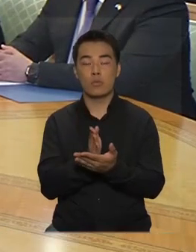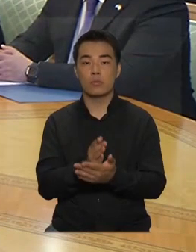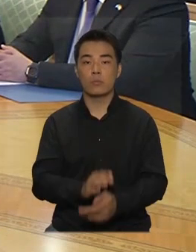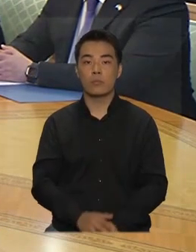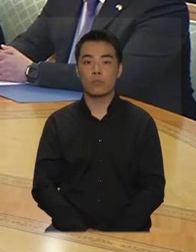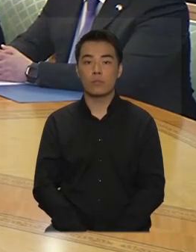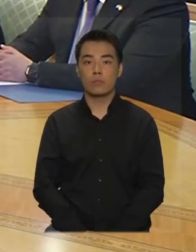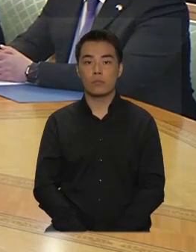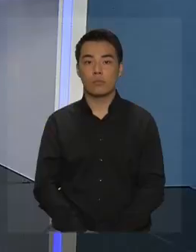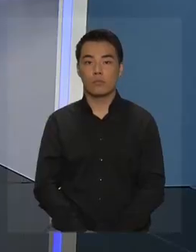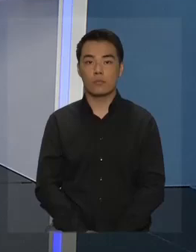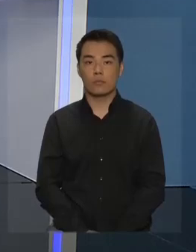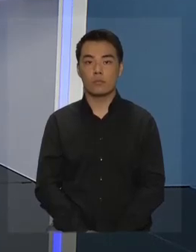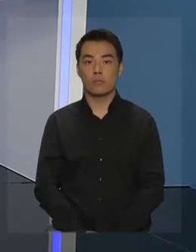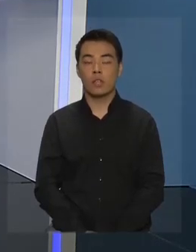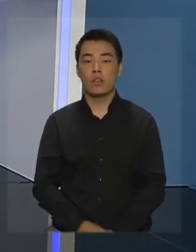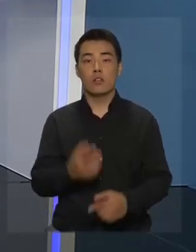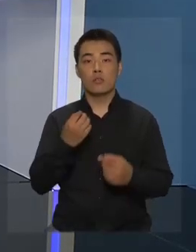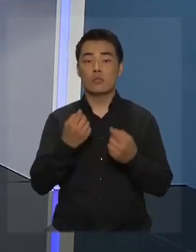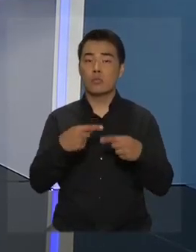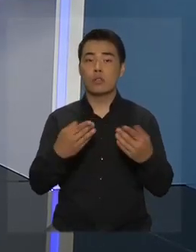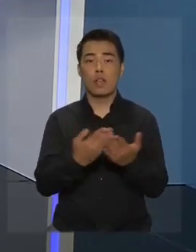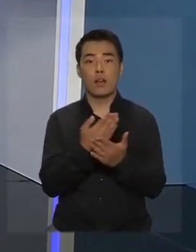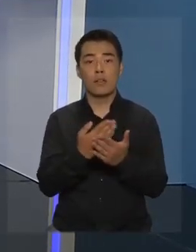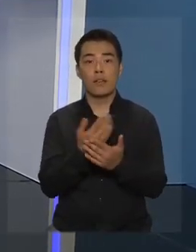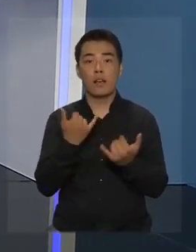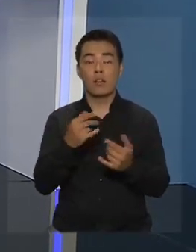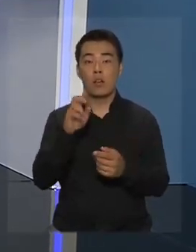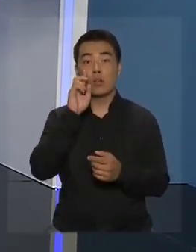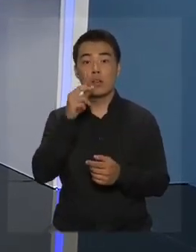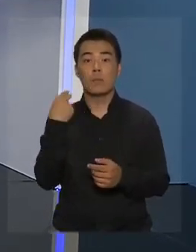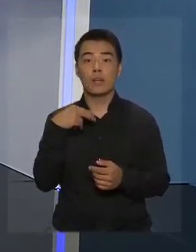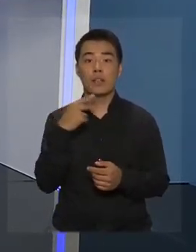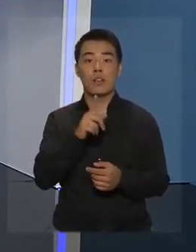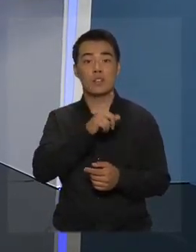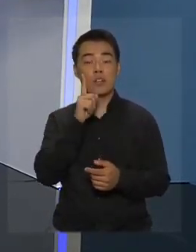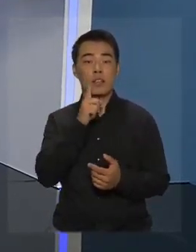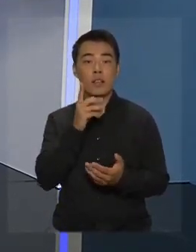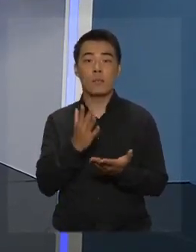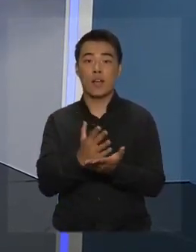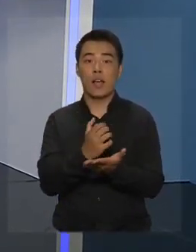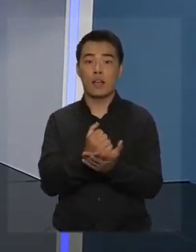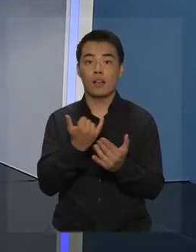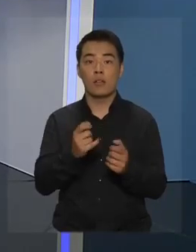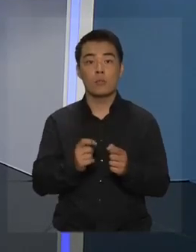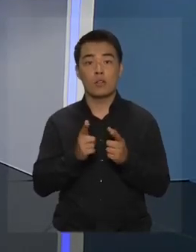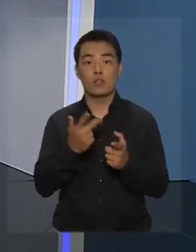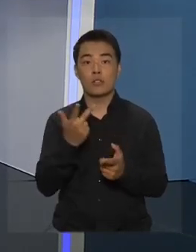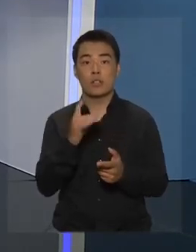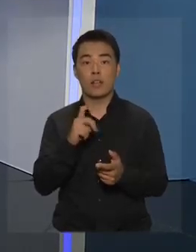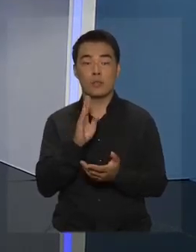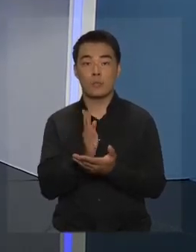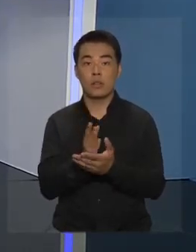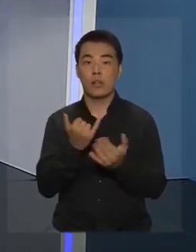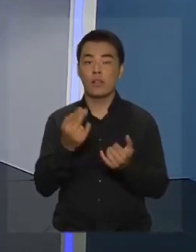бағалаймыз. Өзге де жаңалықтар. Биыл елімізде президенттік жастар кадр резервіне іріктеу үшінші рет өтеді.